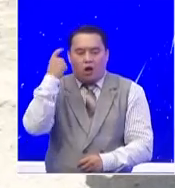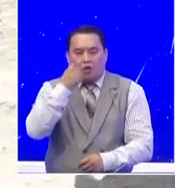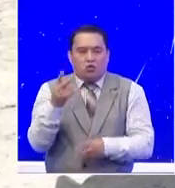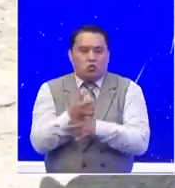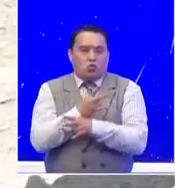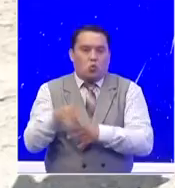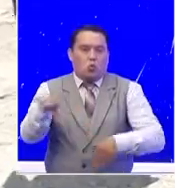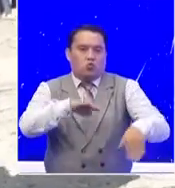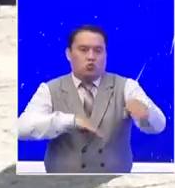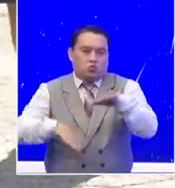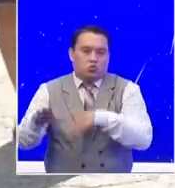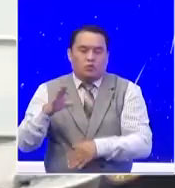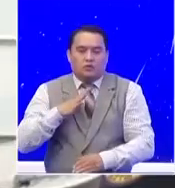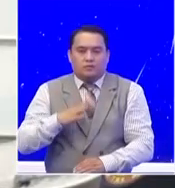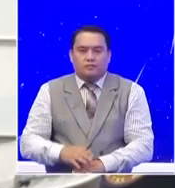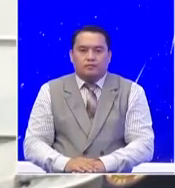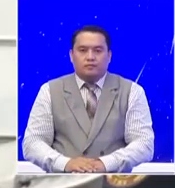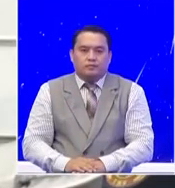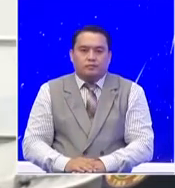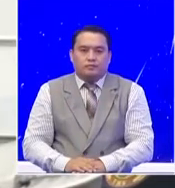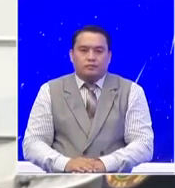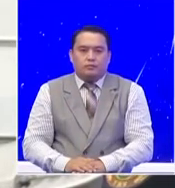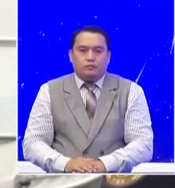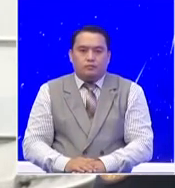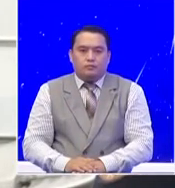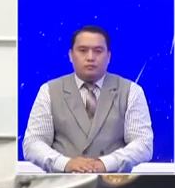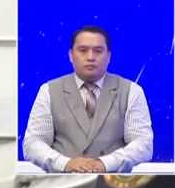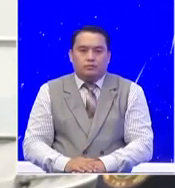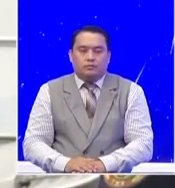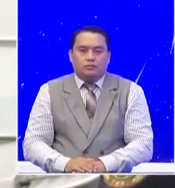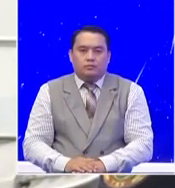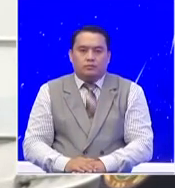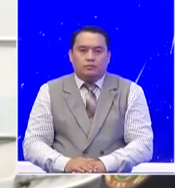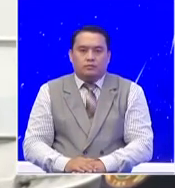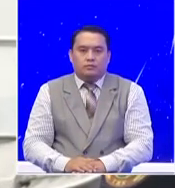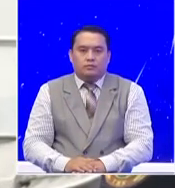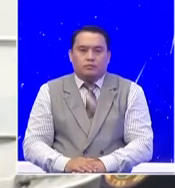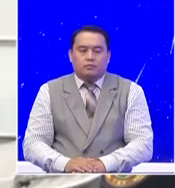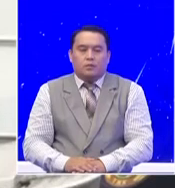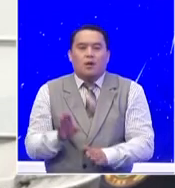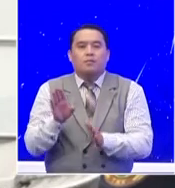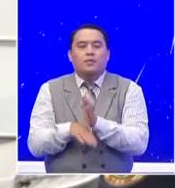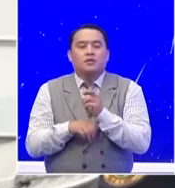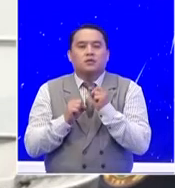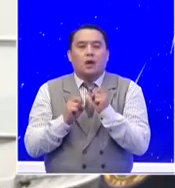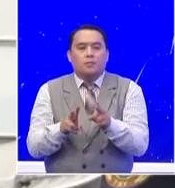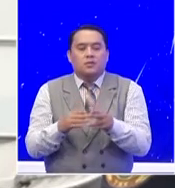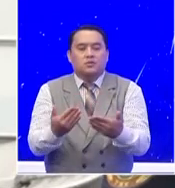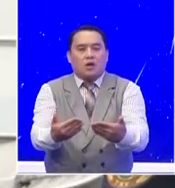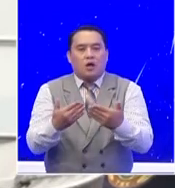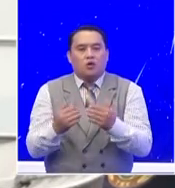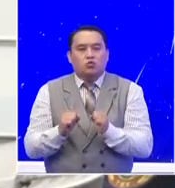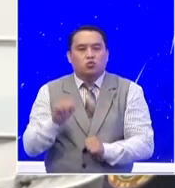түнгі уақытта суға түскен. Организация безопасности в летний период на крупных водоемах. Қауіпсіздікті қамтамасыз ету үшін облыстағы